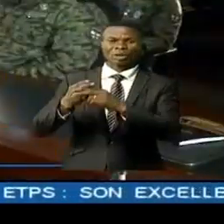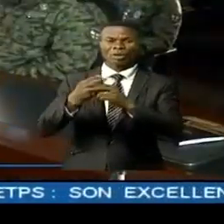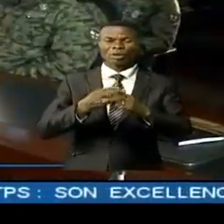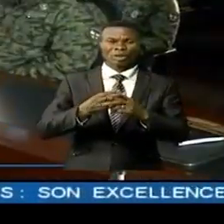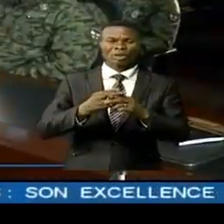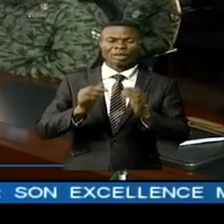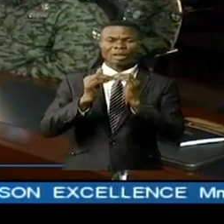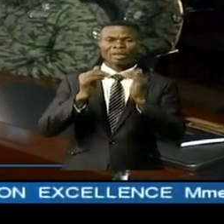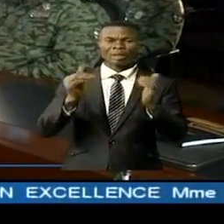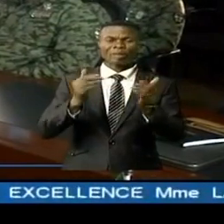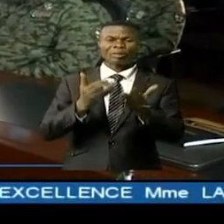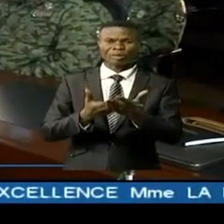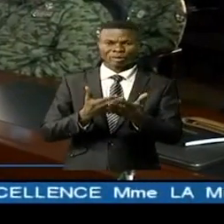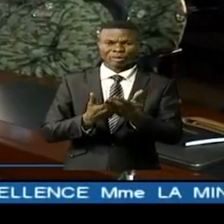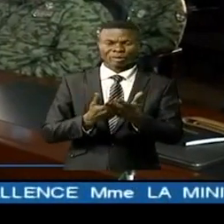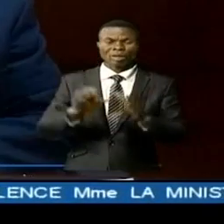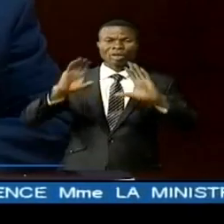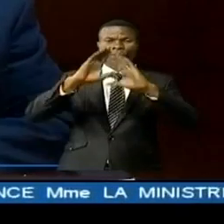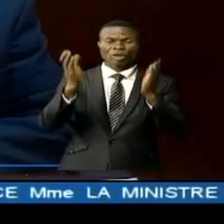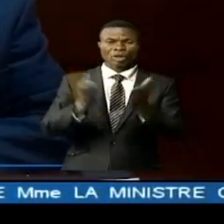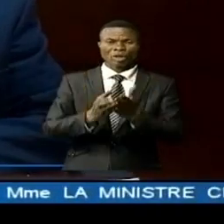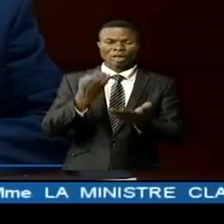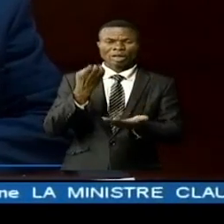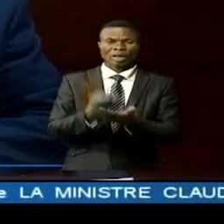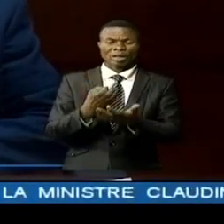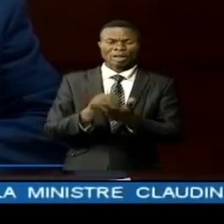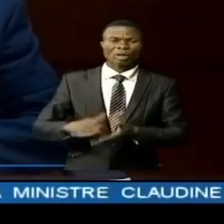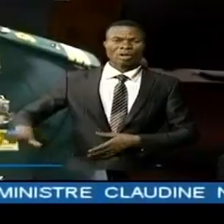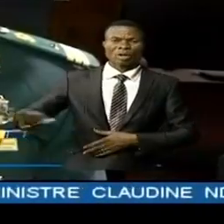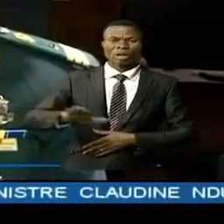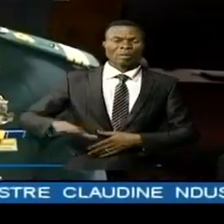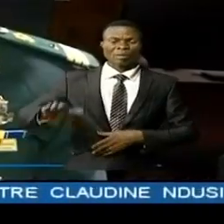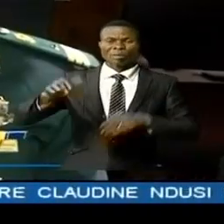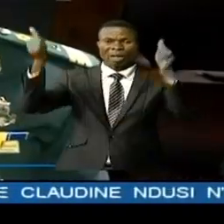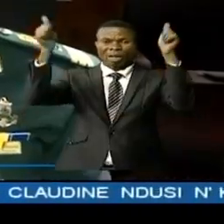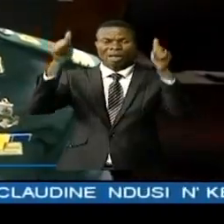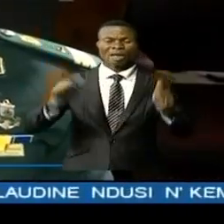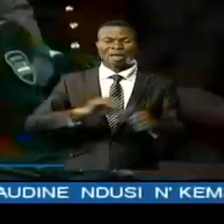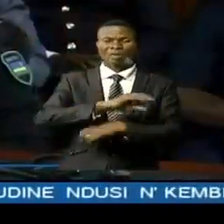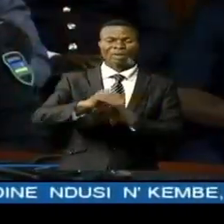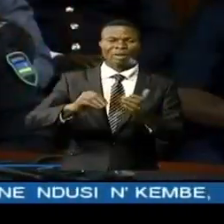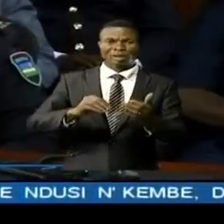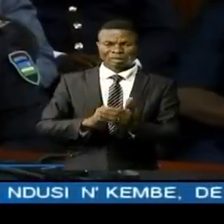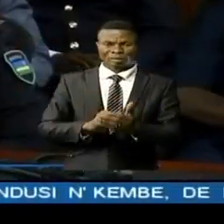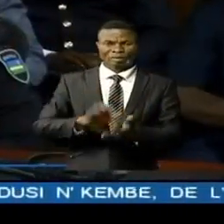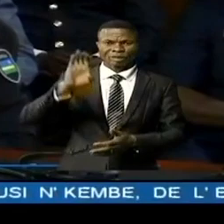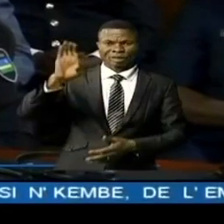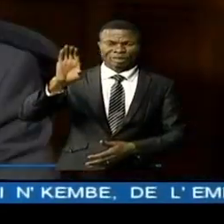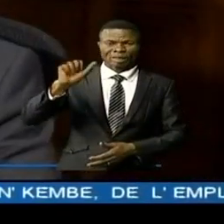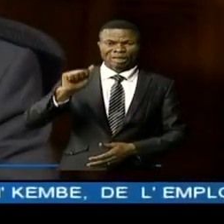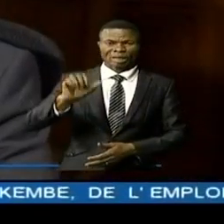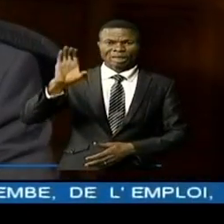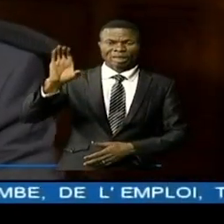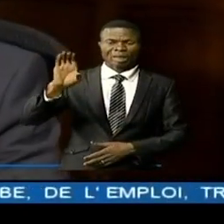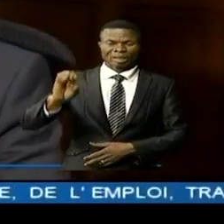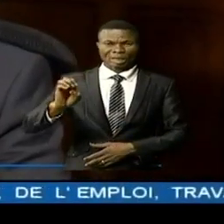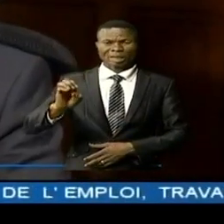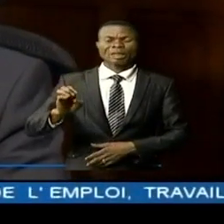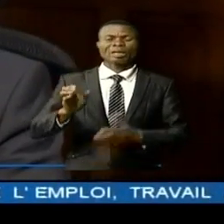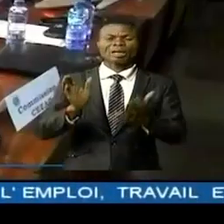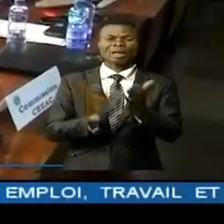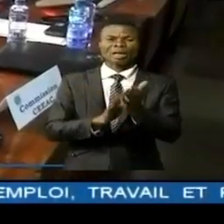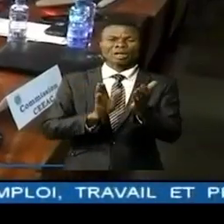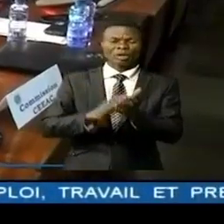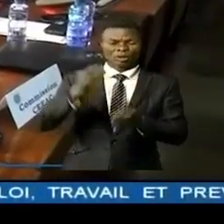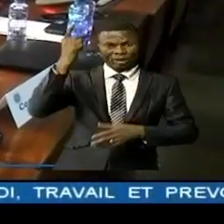la sécurité de la communauté économique des états d'afrique centrale ceeac à kinshasa au collège des hautes études